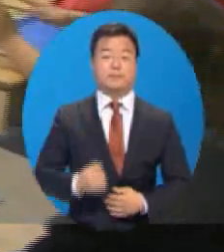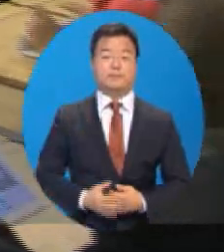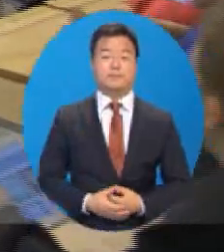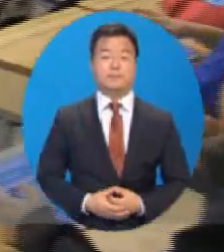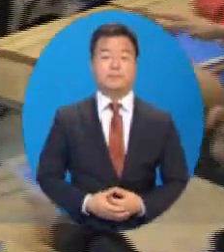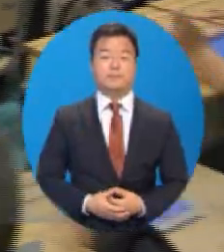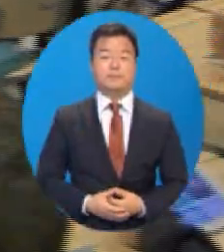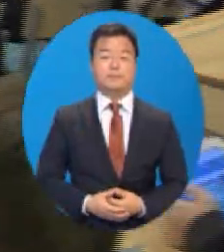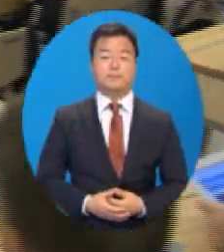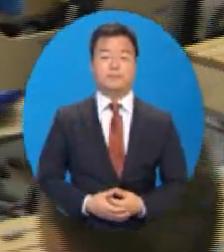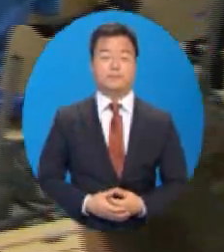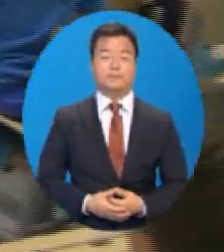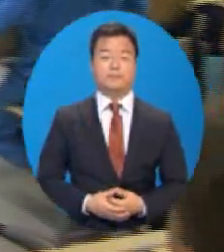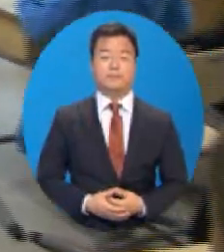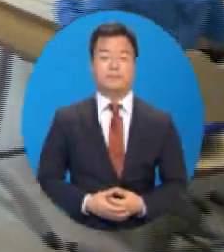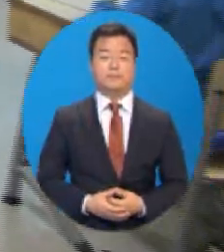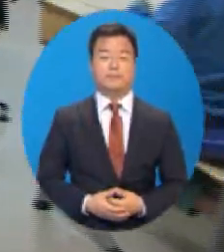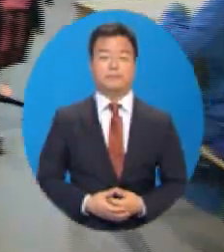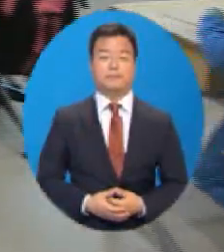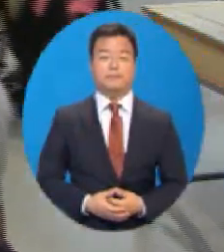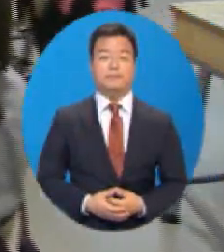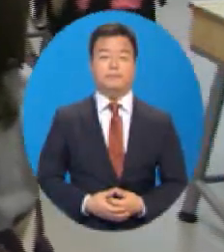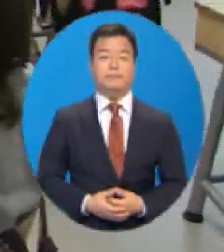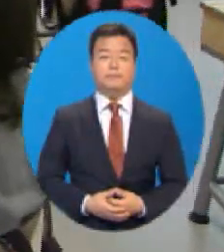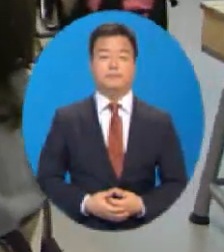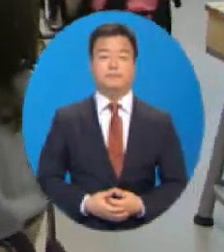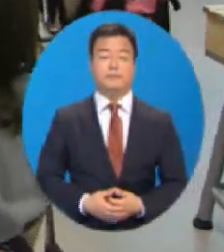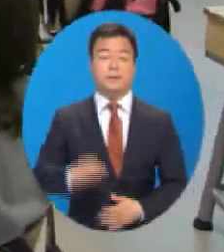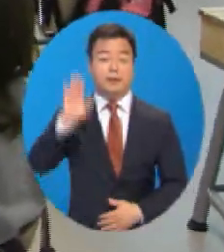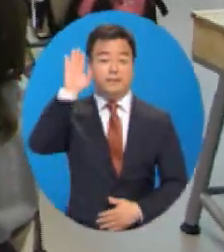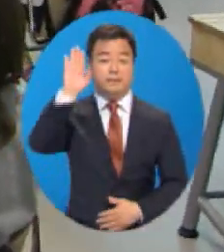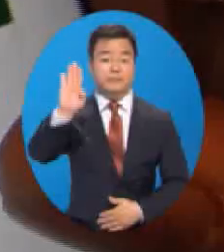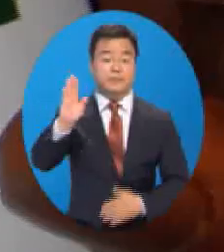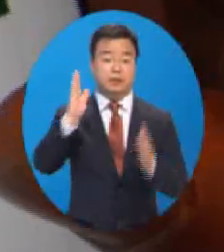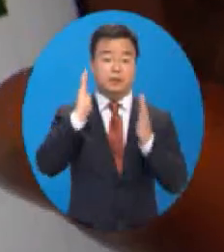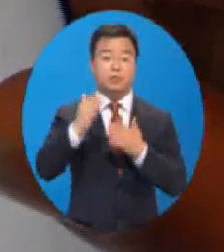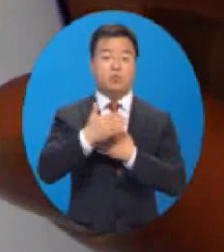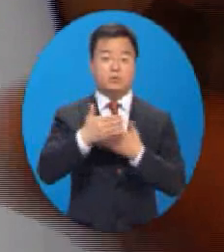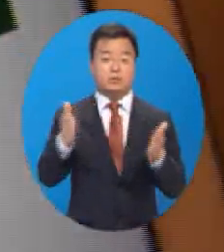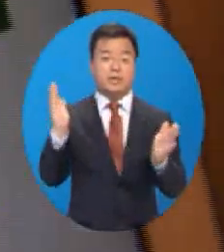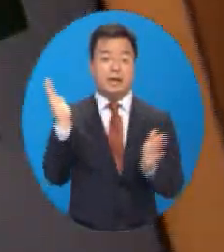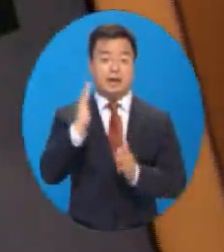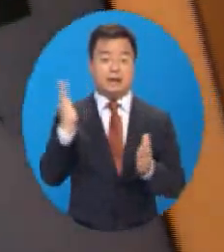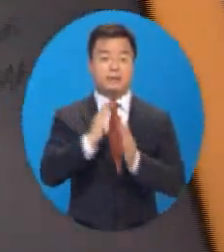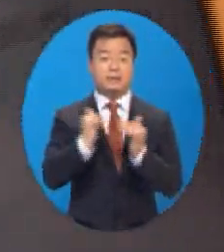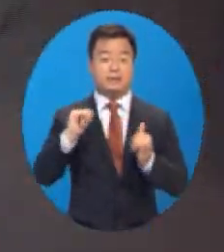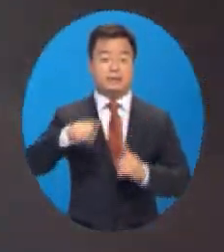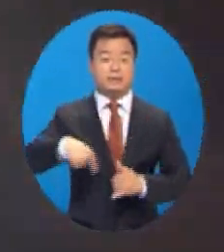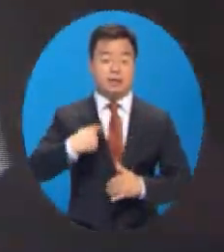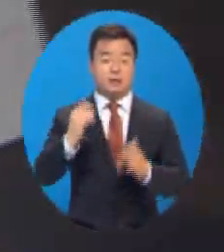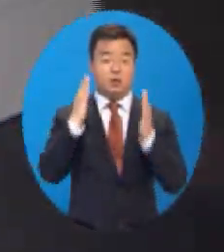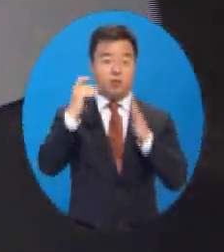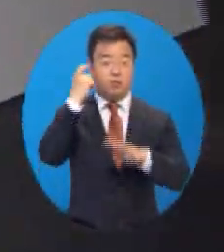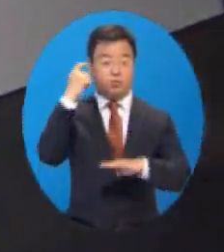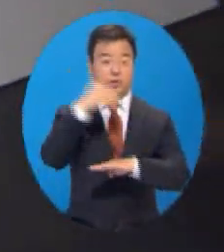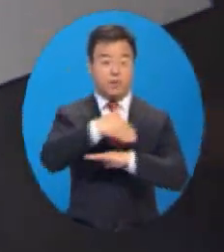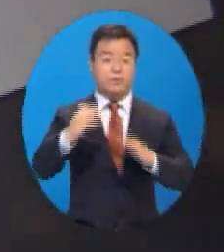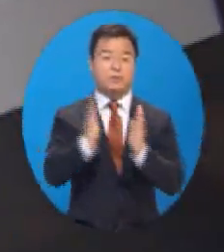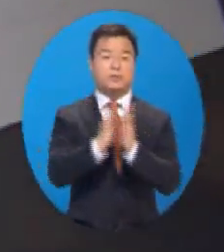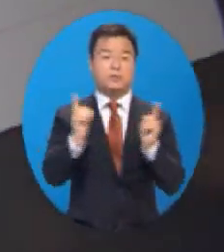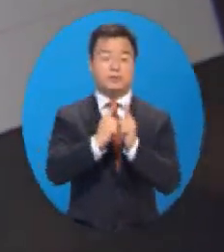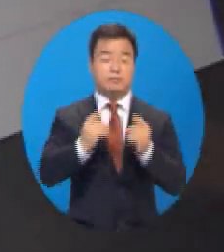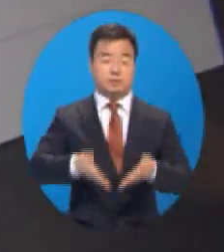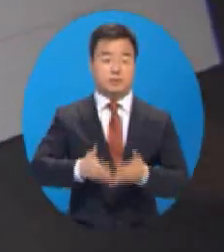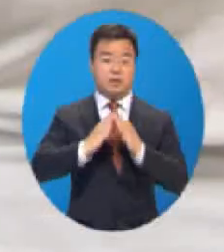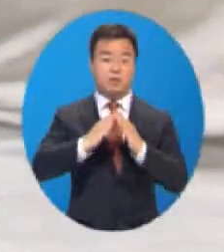growing up, you know. 미래 교실의 학생들은 자신의 학습 계획을 직접 세우고